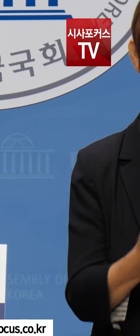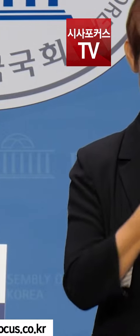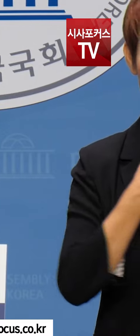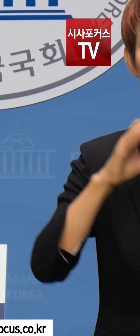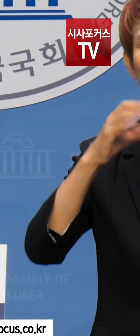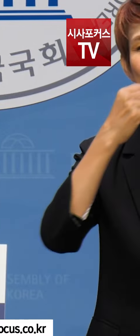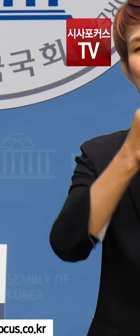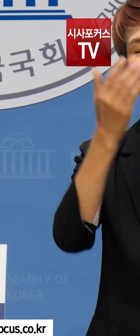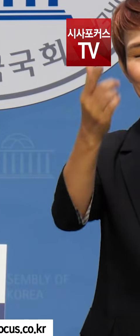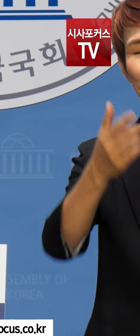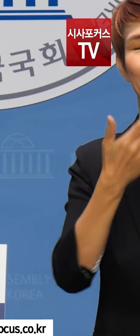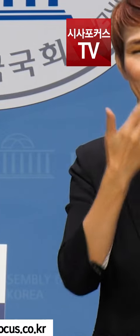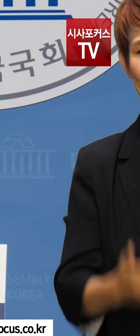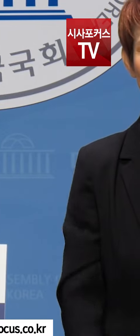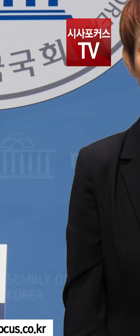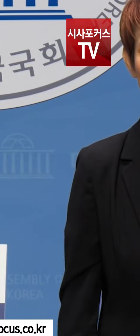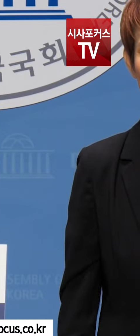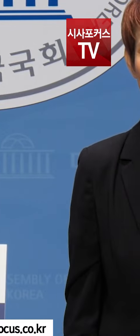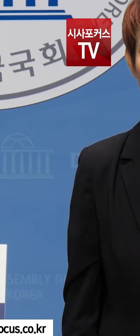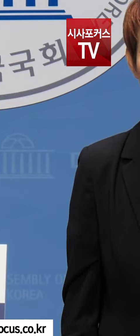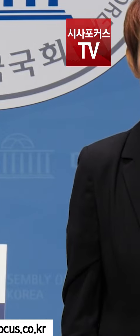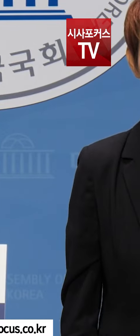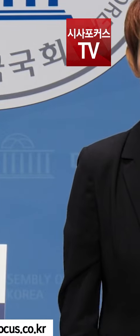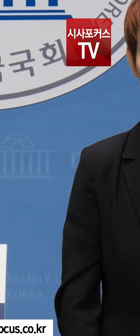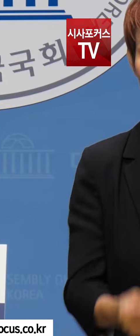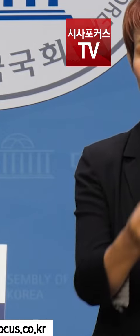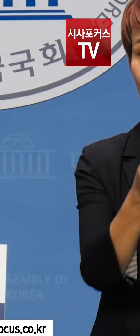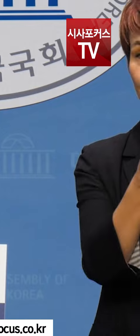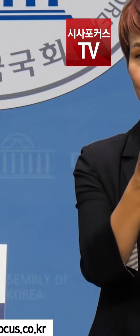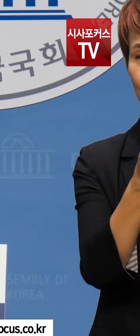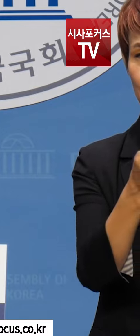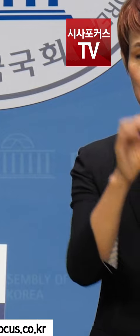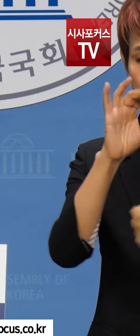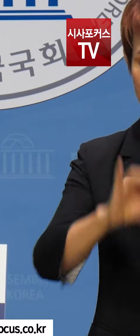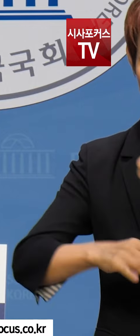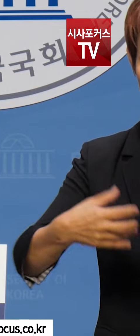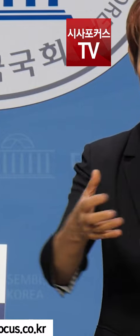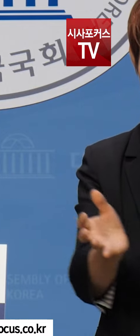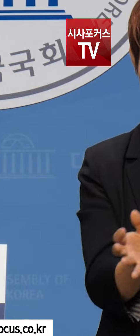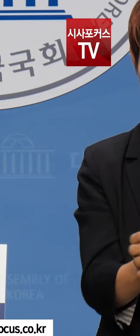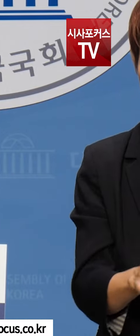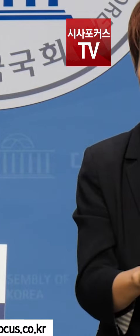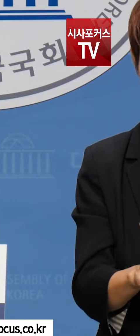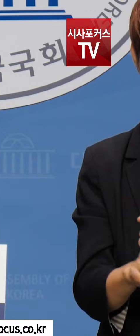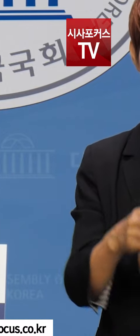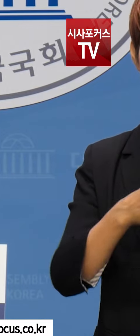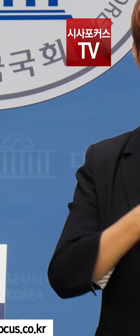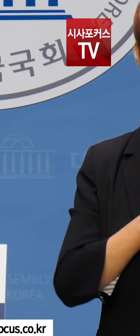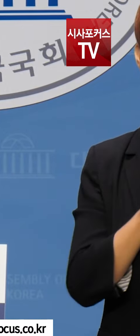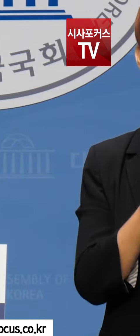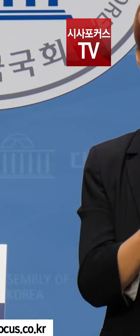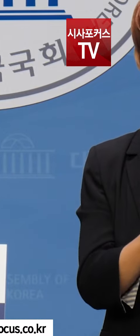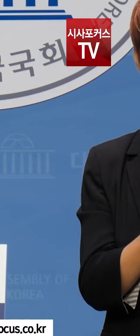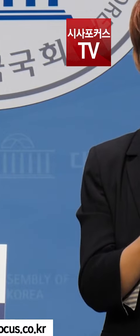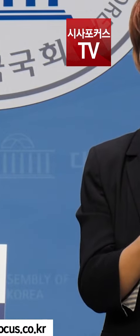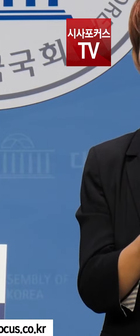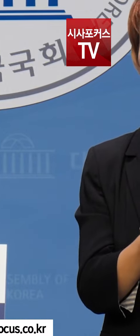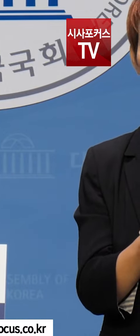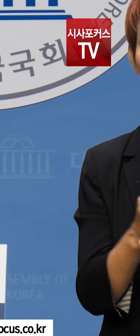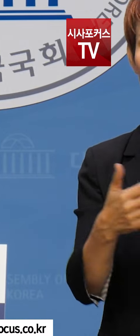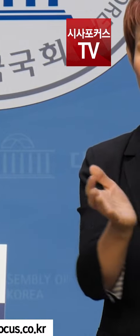나라 만들겠습니다. 둘째, 100년 정당은 당원 중심의 정당 민주주의